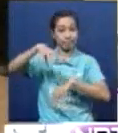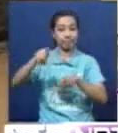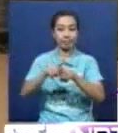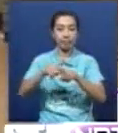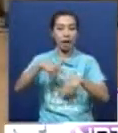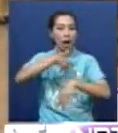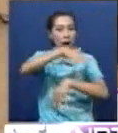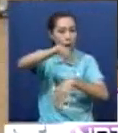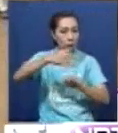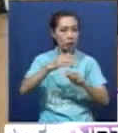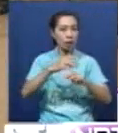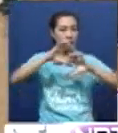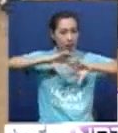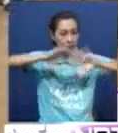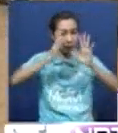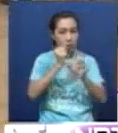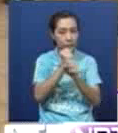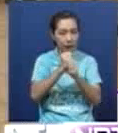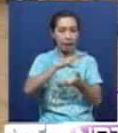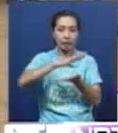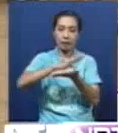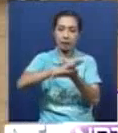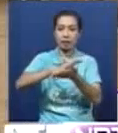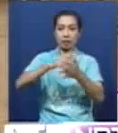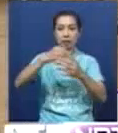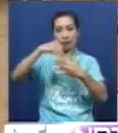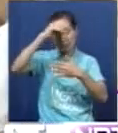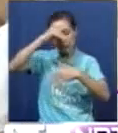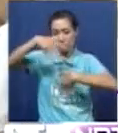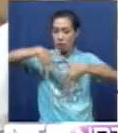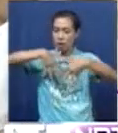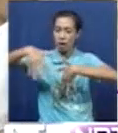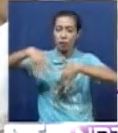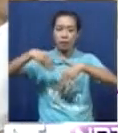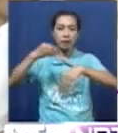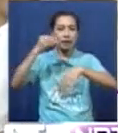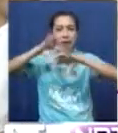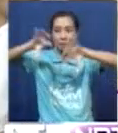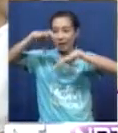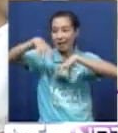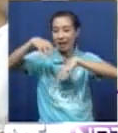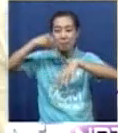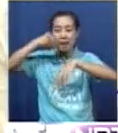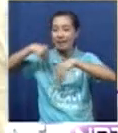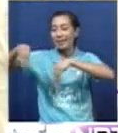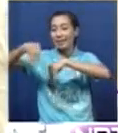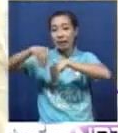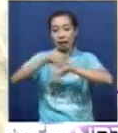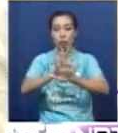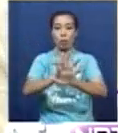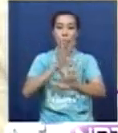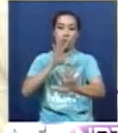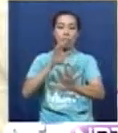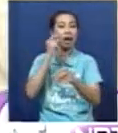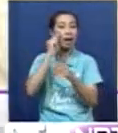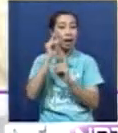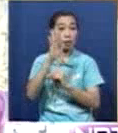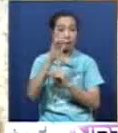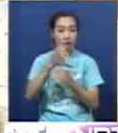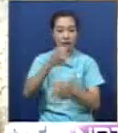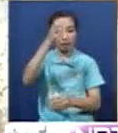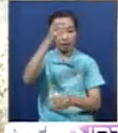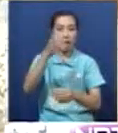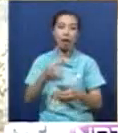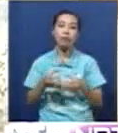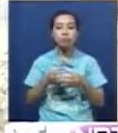ราชการพร้อมด้วยนักเรียนโรงเรียนและชุมชนพื้นที่ใกล้เคียงทำเนียบรัฐบาลแห่เทียนพรรษาถวายที่วัดมกุฏกษัตริยารามรา